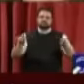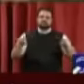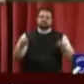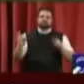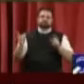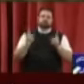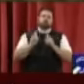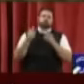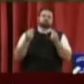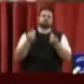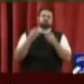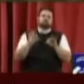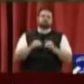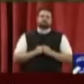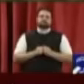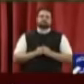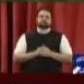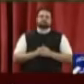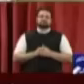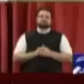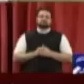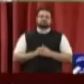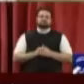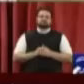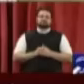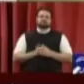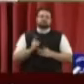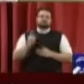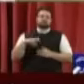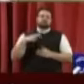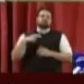legătură. atunci apare niște... Da, da, nu mai devii ospitalier.